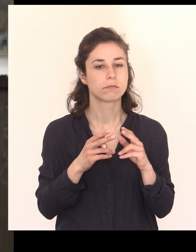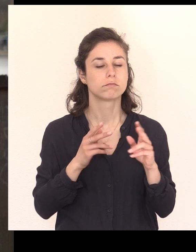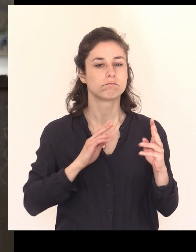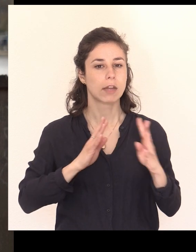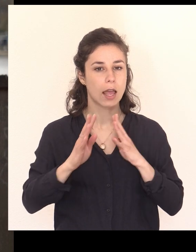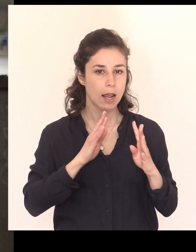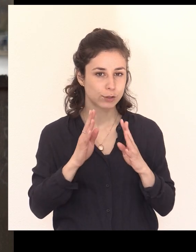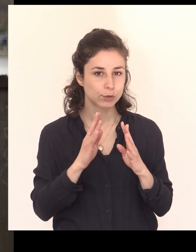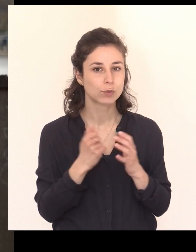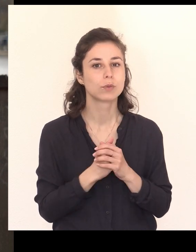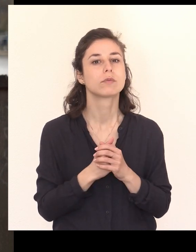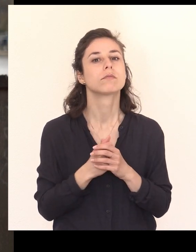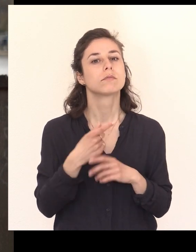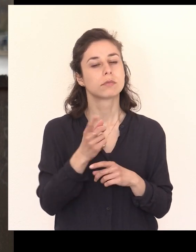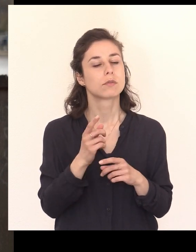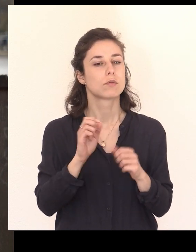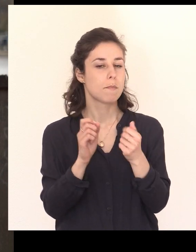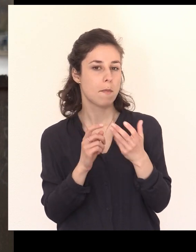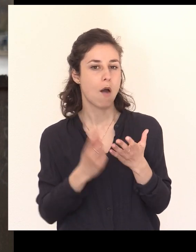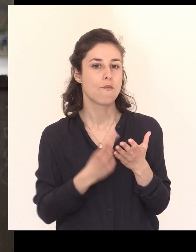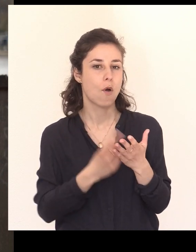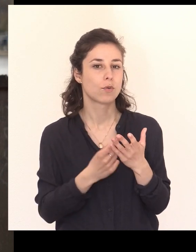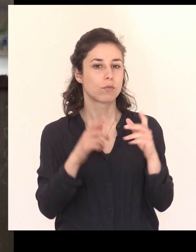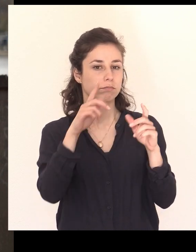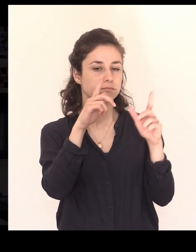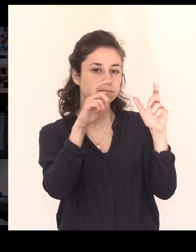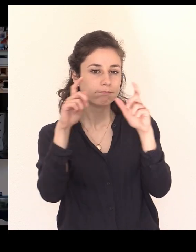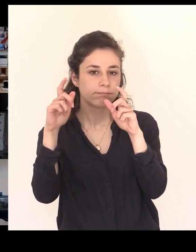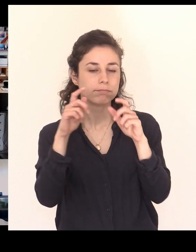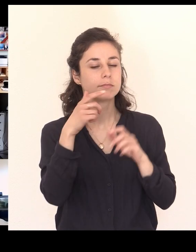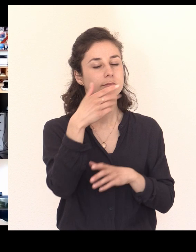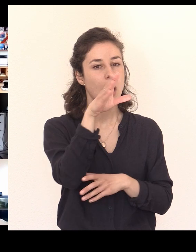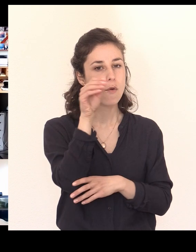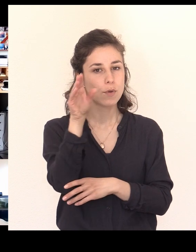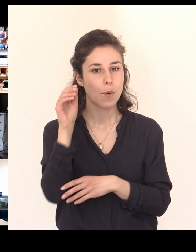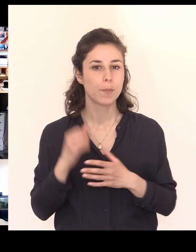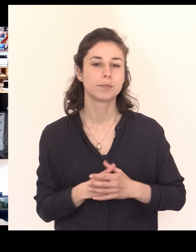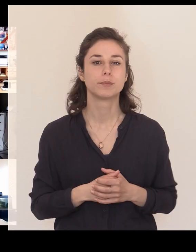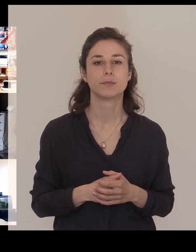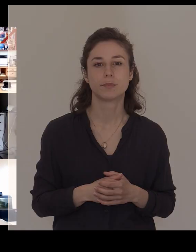während einer Online-Redaktionssitzung einige Forderungen formuliert.